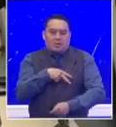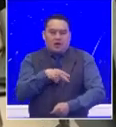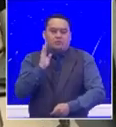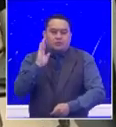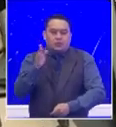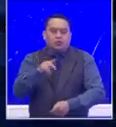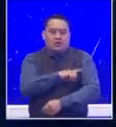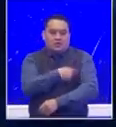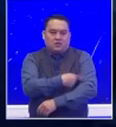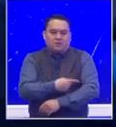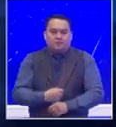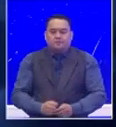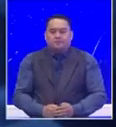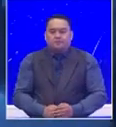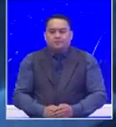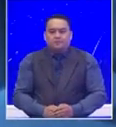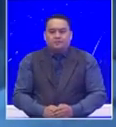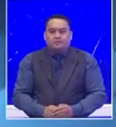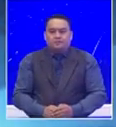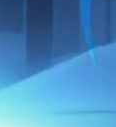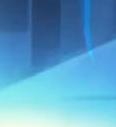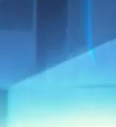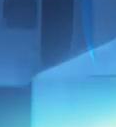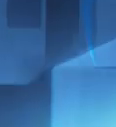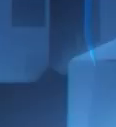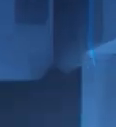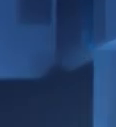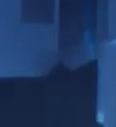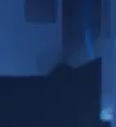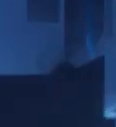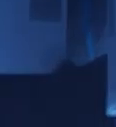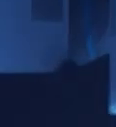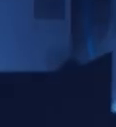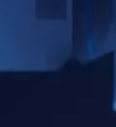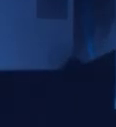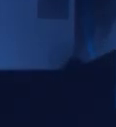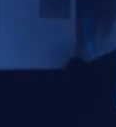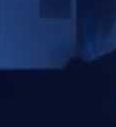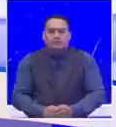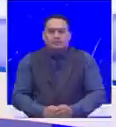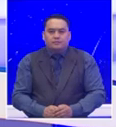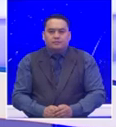медицинского персонала». Елеман Раймбеков, Ирлан Азамбай, Ася Дюсенбек, телеканал ЖТСУ.